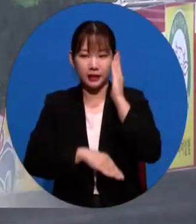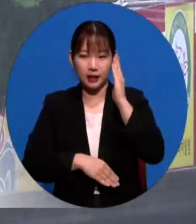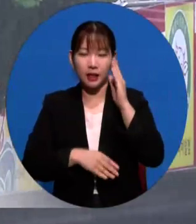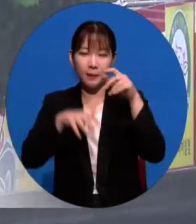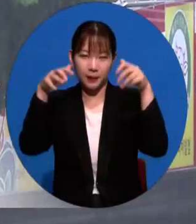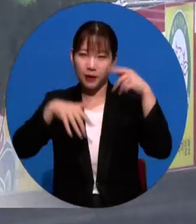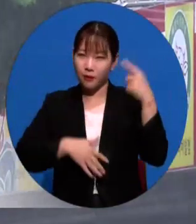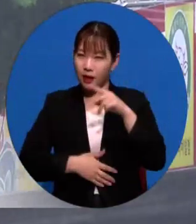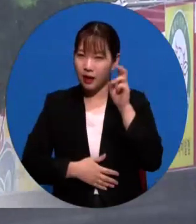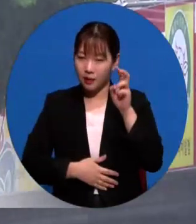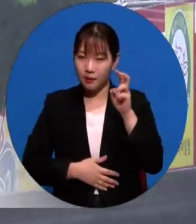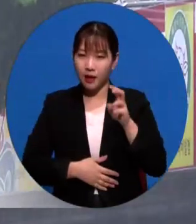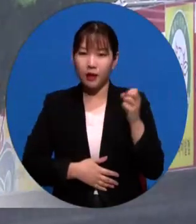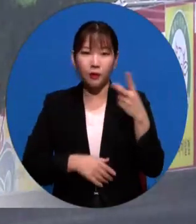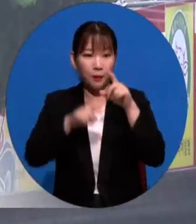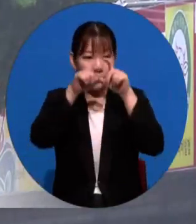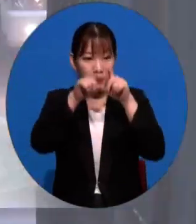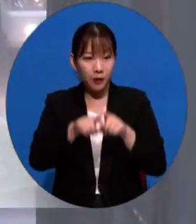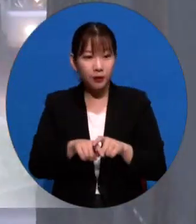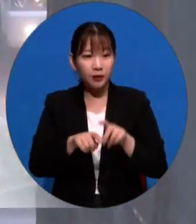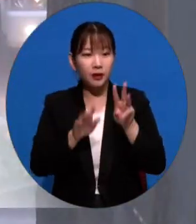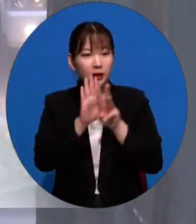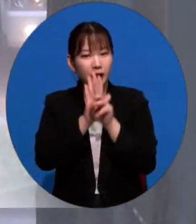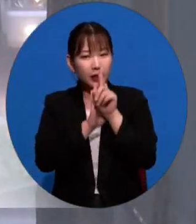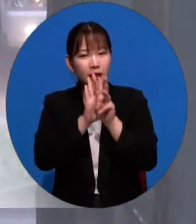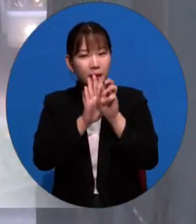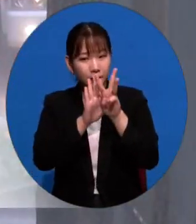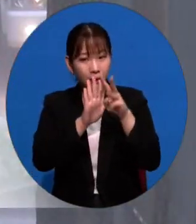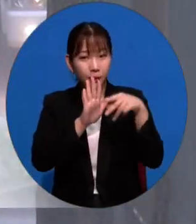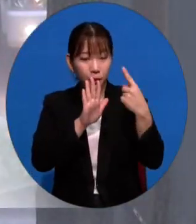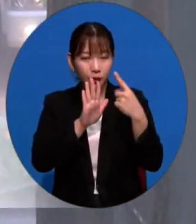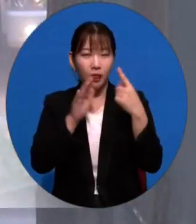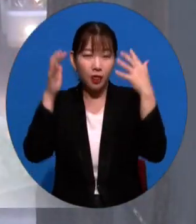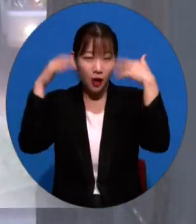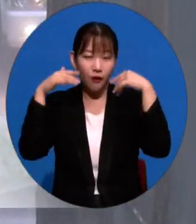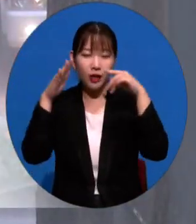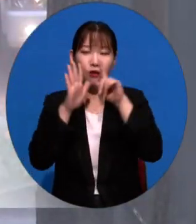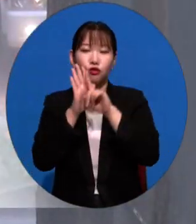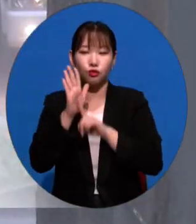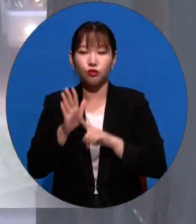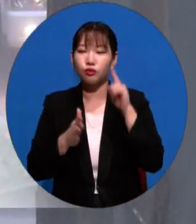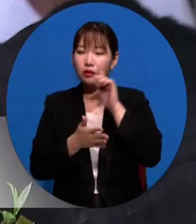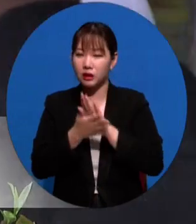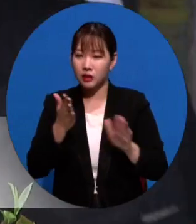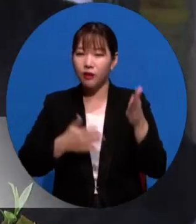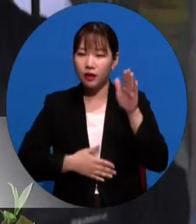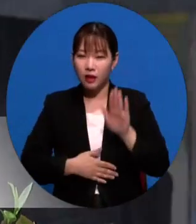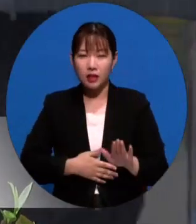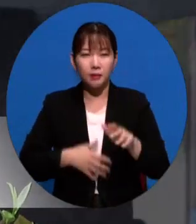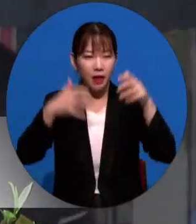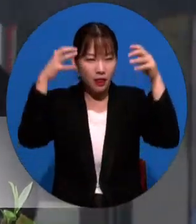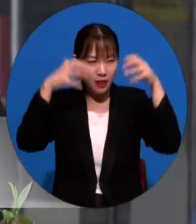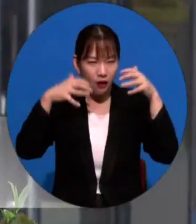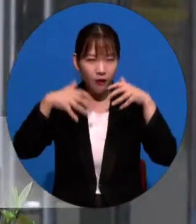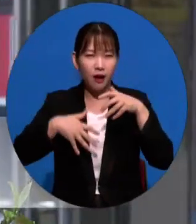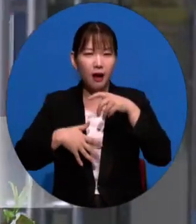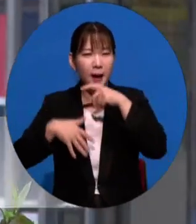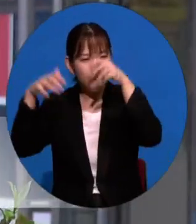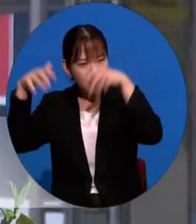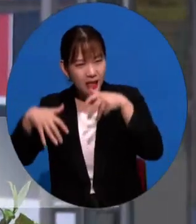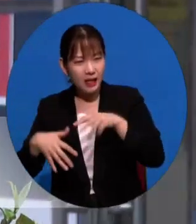내리면서 전날까지 이어지던 평균 33도 안팎의 무더위는 한풀 꺾였지만 더위와 장맛비로 가는 변덕스러운